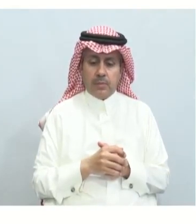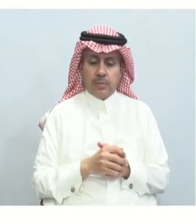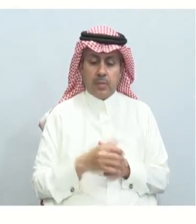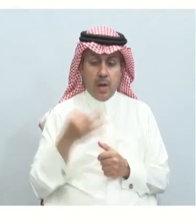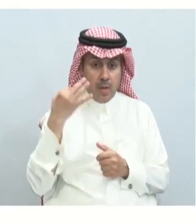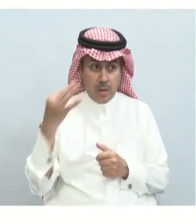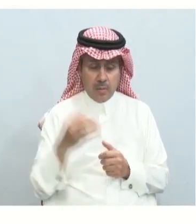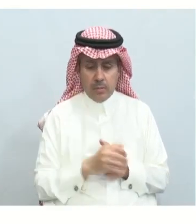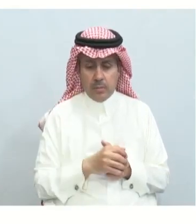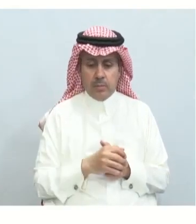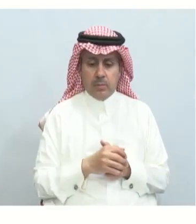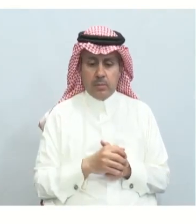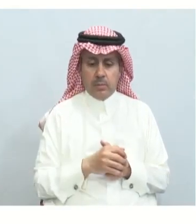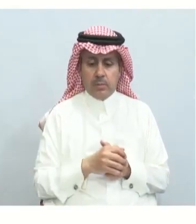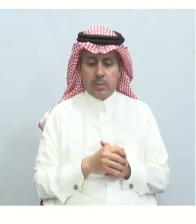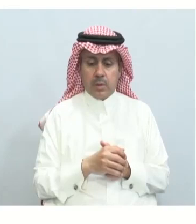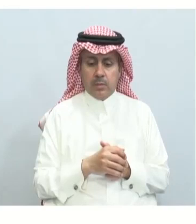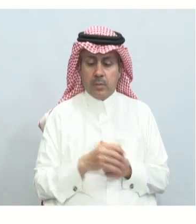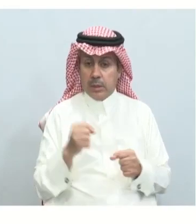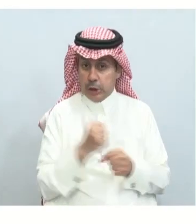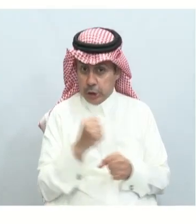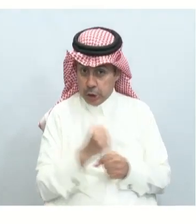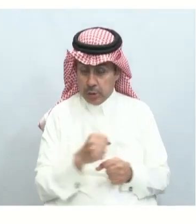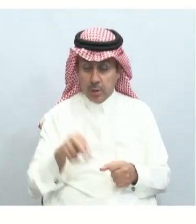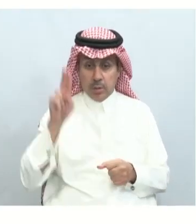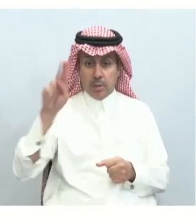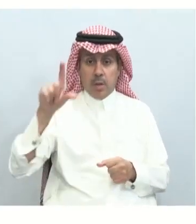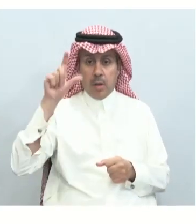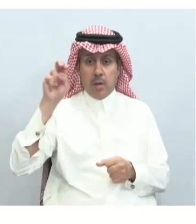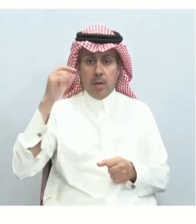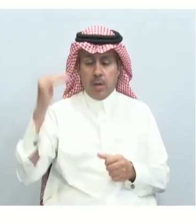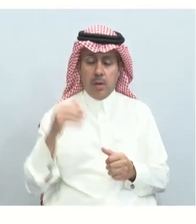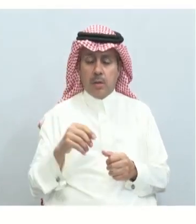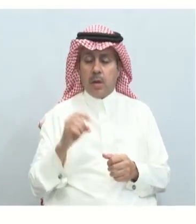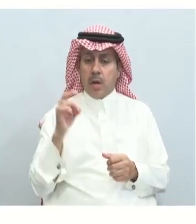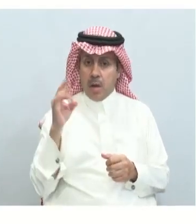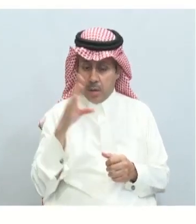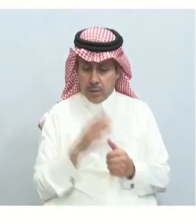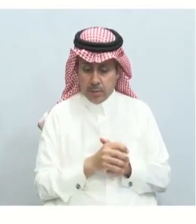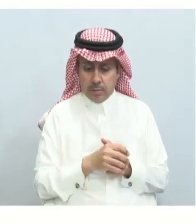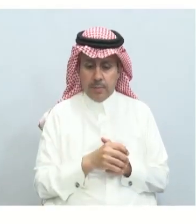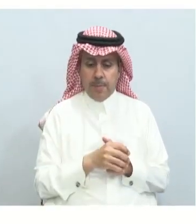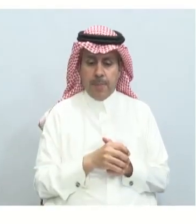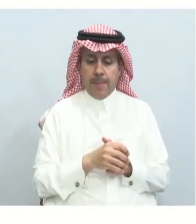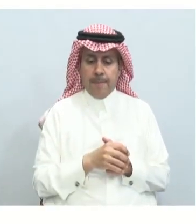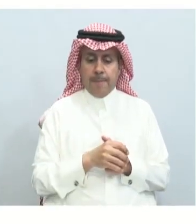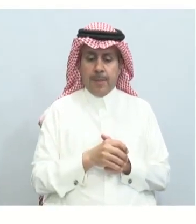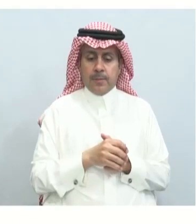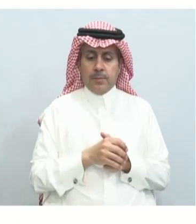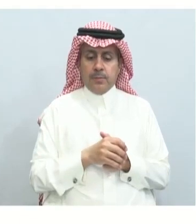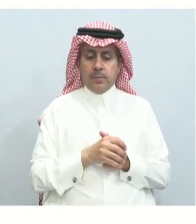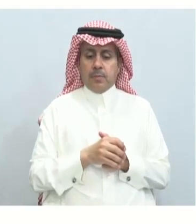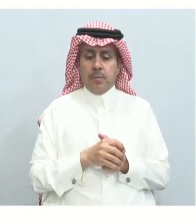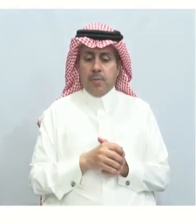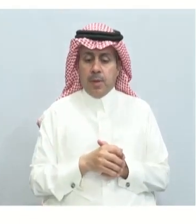الحاله الثالثه ان يجري تلقيح خارجي ليس هناك اشكال في كونه خارجي